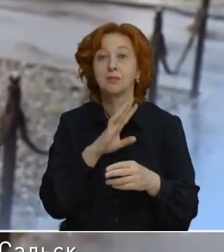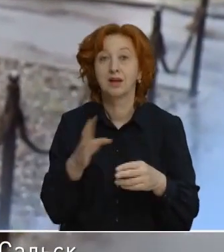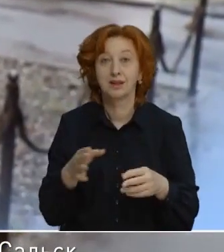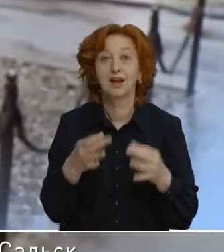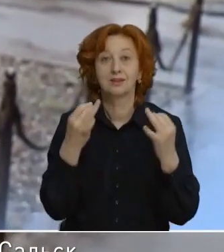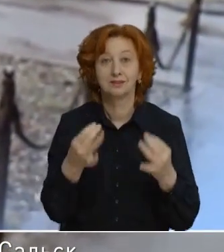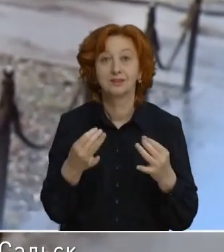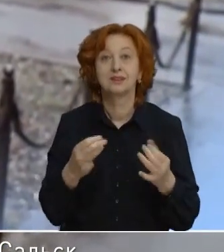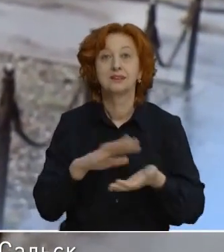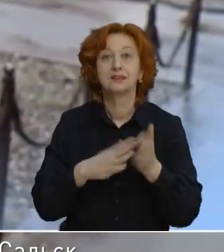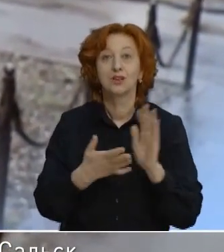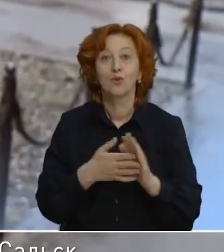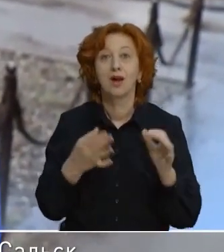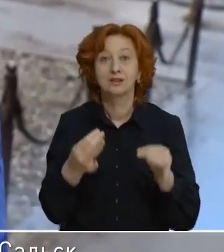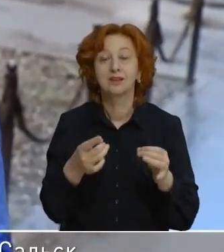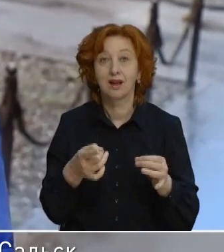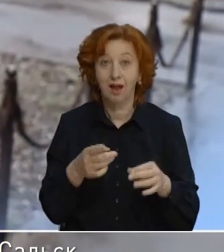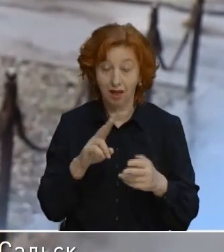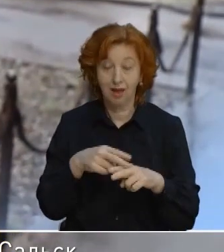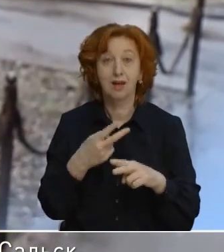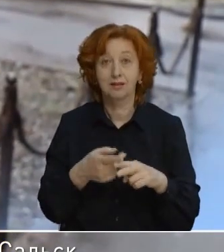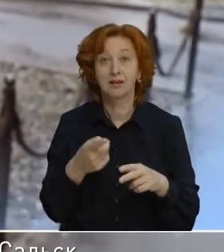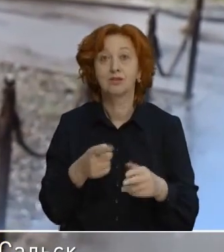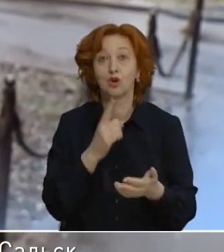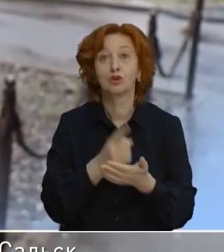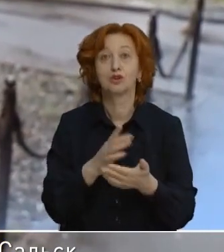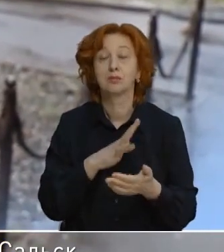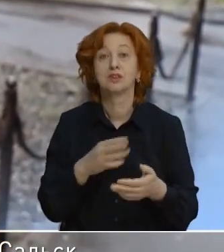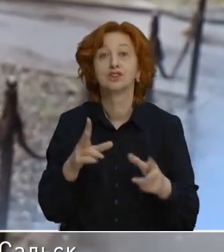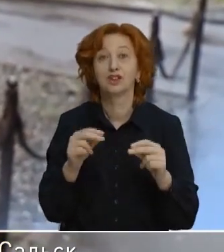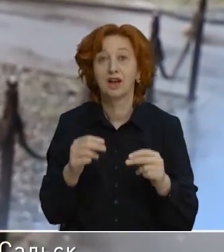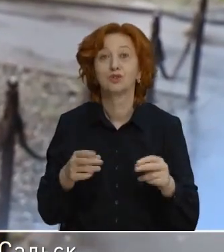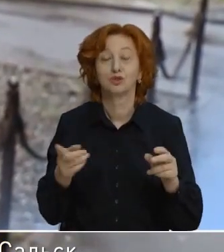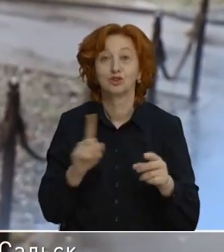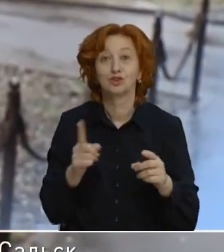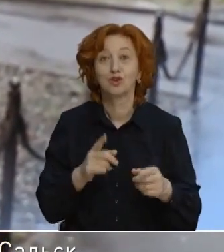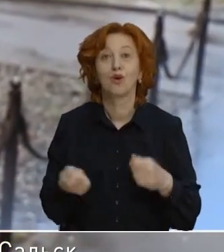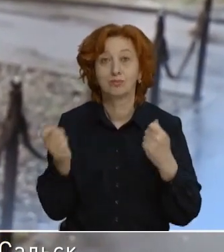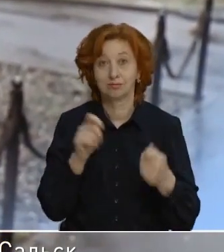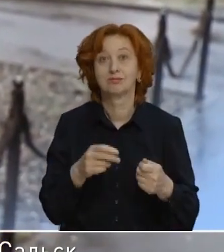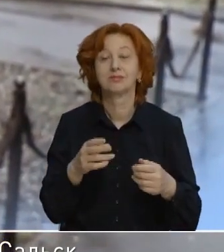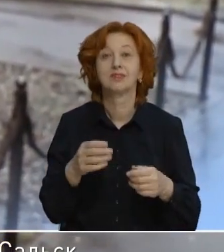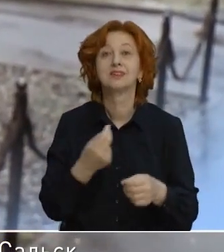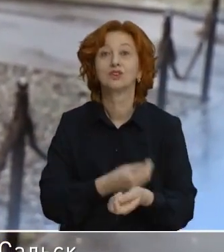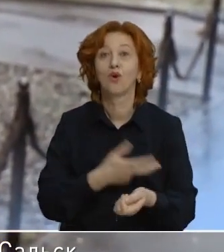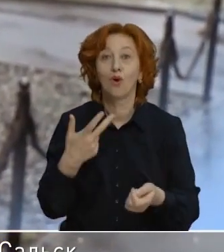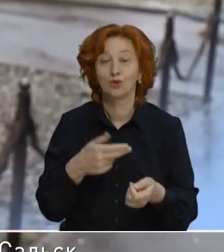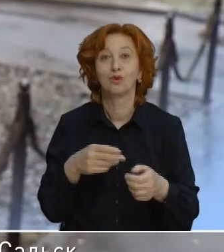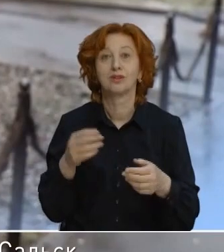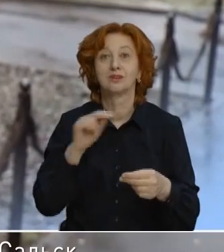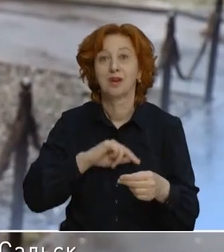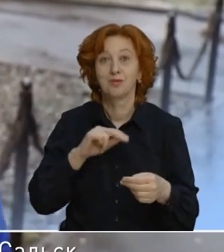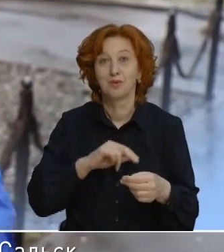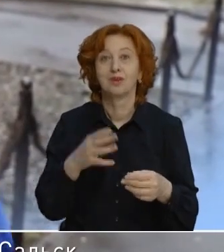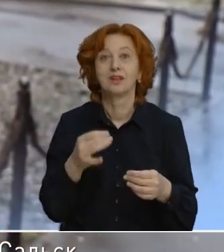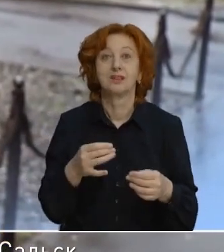туда втыкают иголку, то это нормально, это лайфхак сейчас я даю всем, кто идет сдавать кровь. Главное не смотреть.